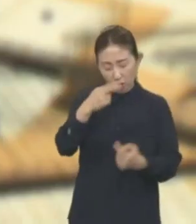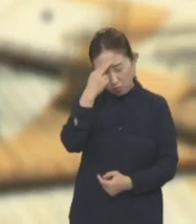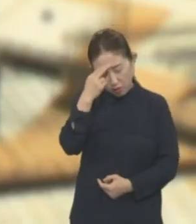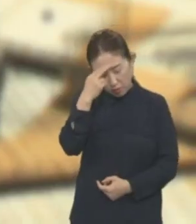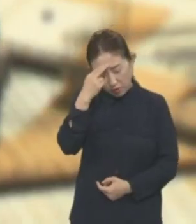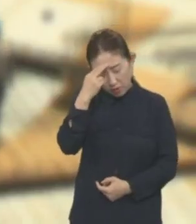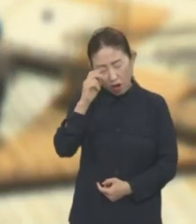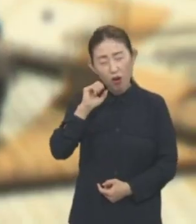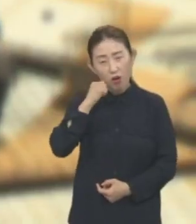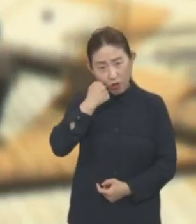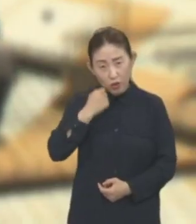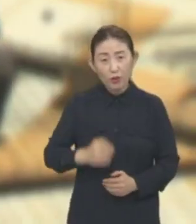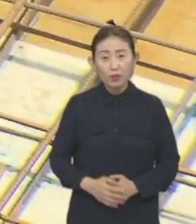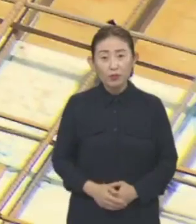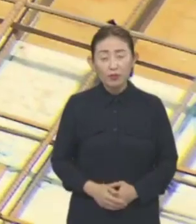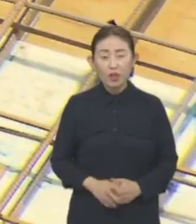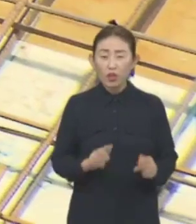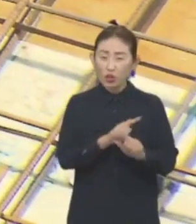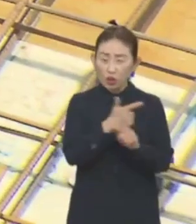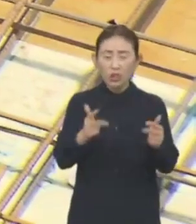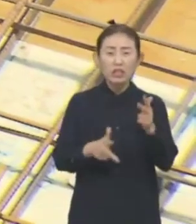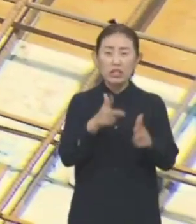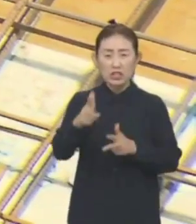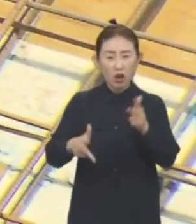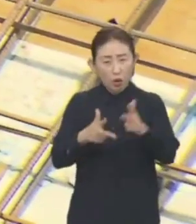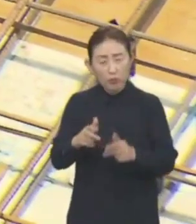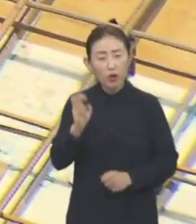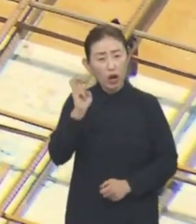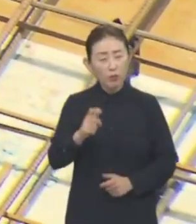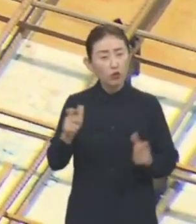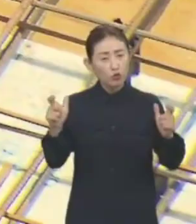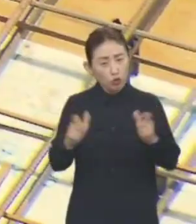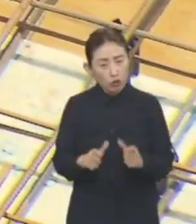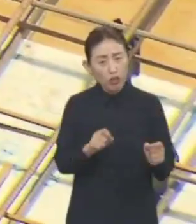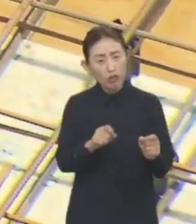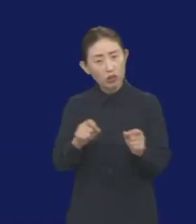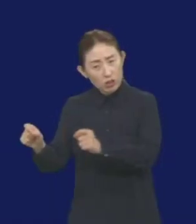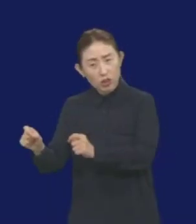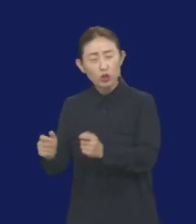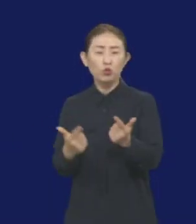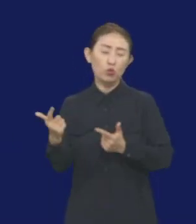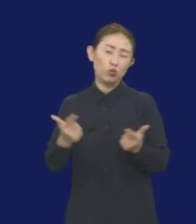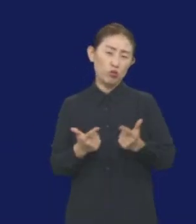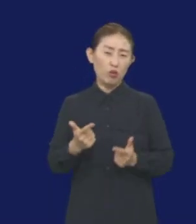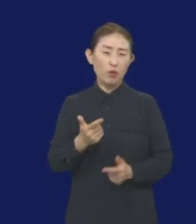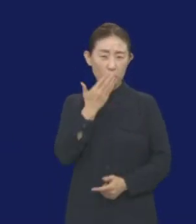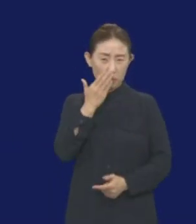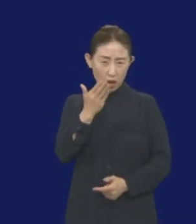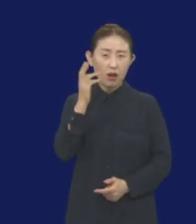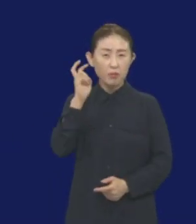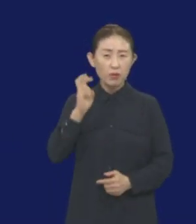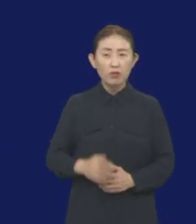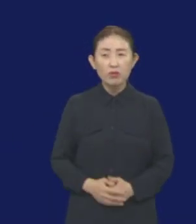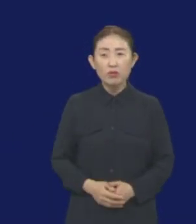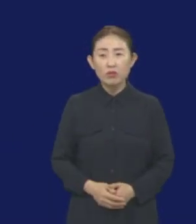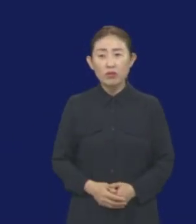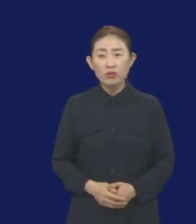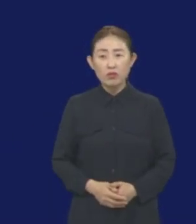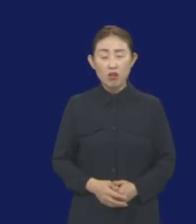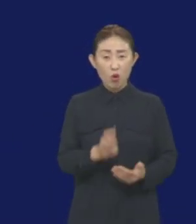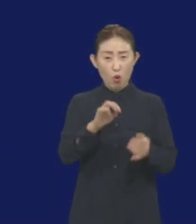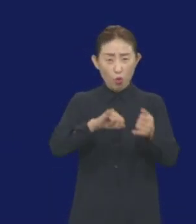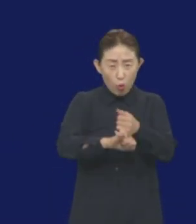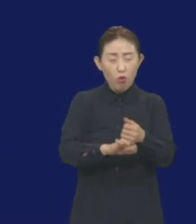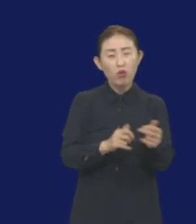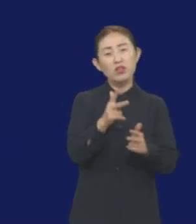팍팍해질 수밖에 없고 각종 사업들도 줄줄이 축소될 것으로 보입니다. 법적 의무적 사업 외에 나머지